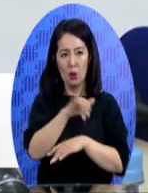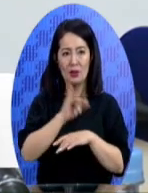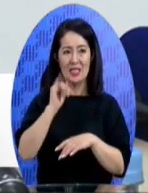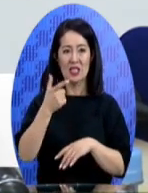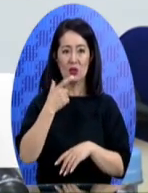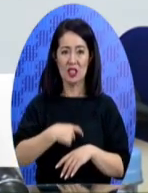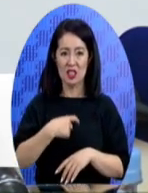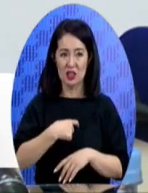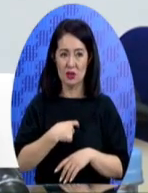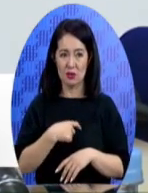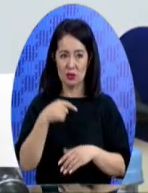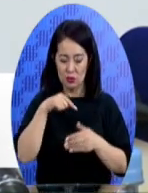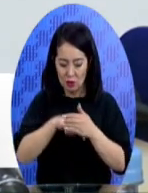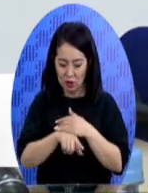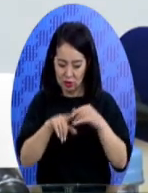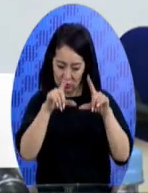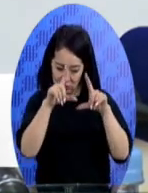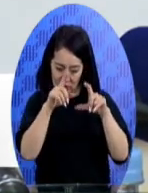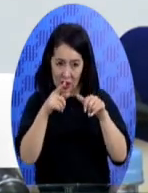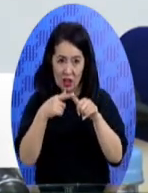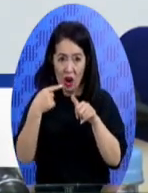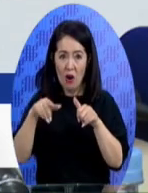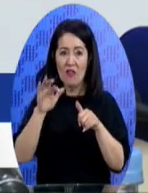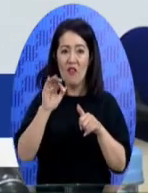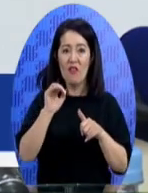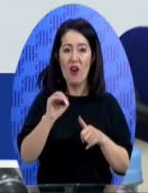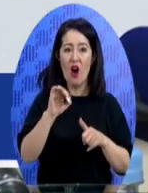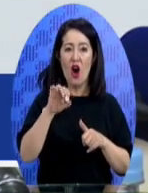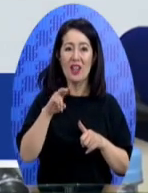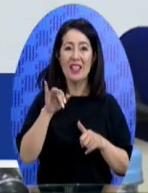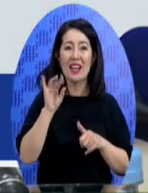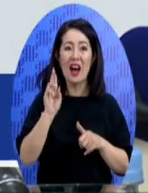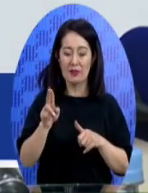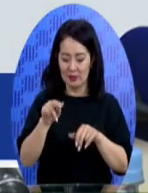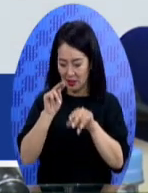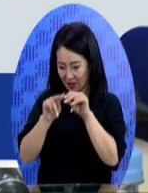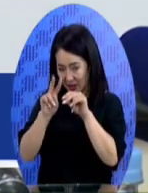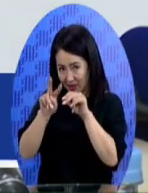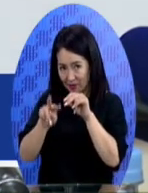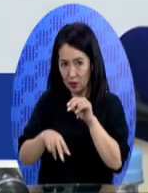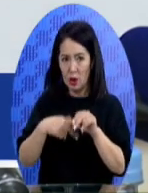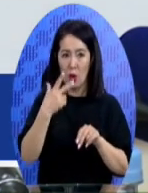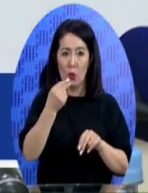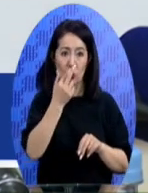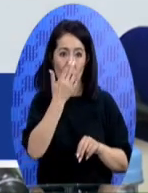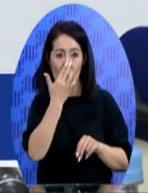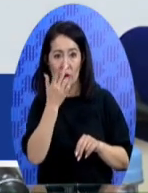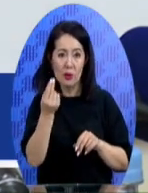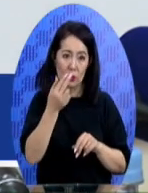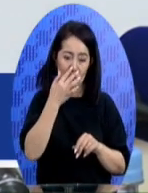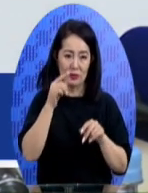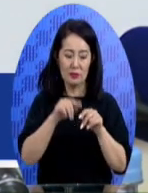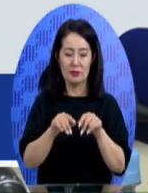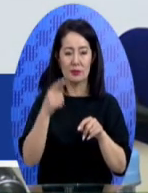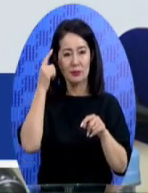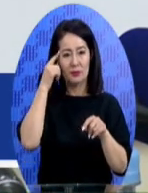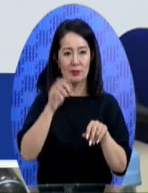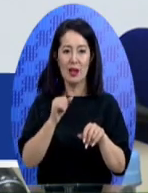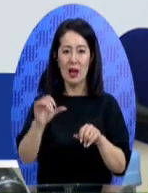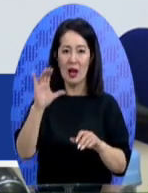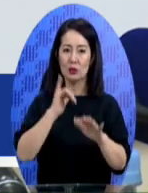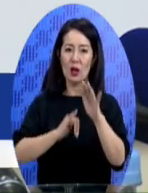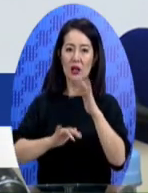гишүүнээс полиграфийн тест авсан байгаа. За полиграфийн тест гэдэг та бүхэн мэдж байгаа. Энэ бол нөө үнэн хөдлийг шалгах багж байгаа.